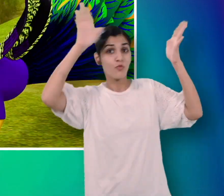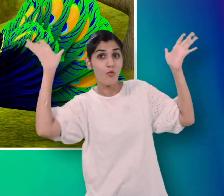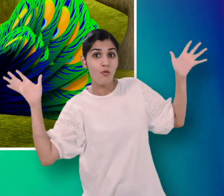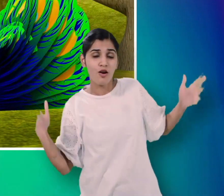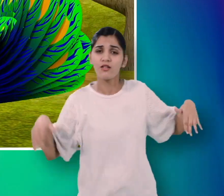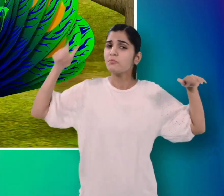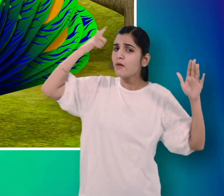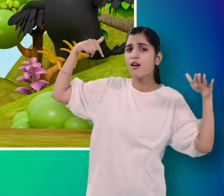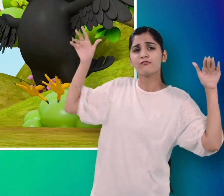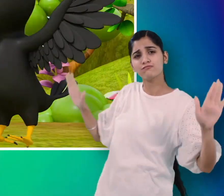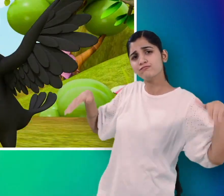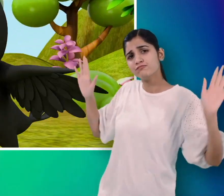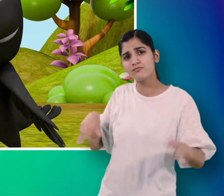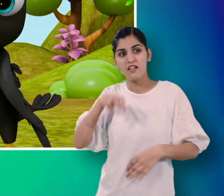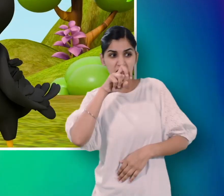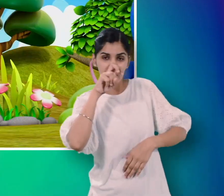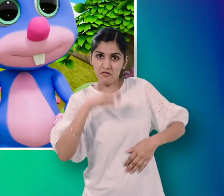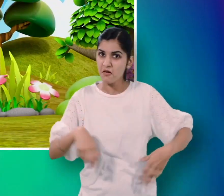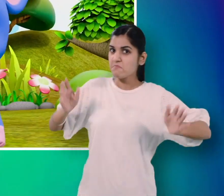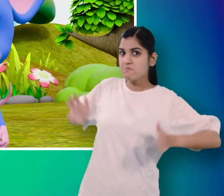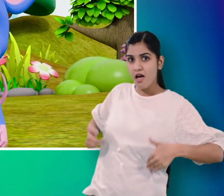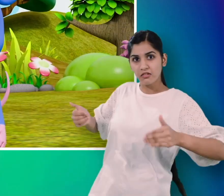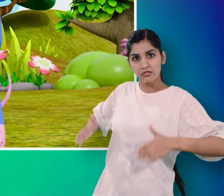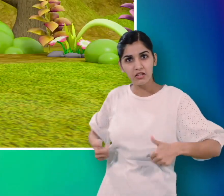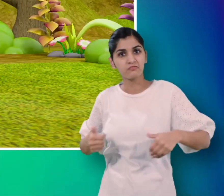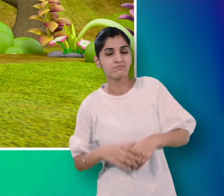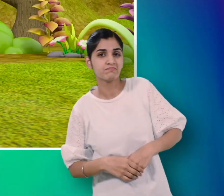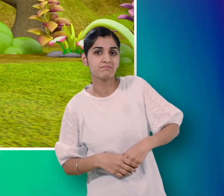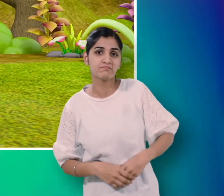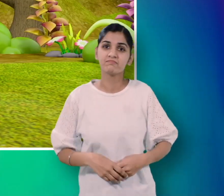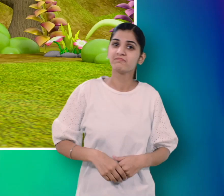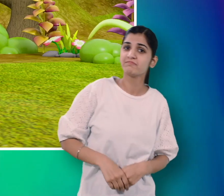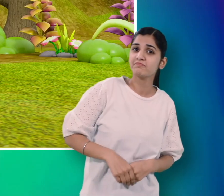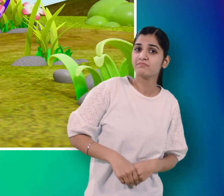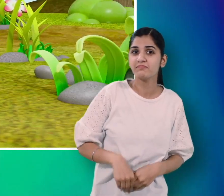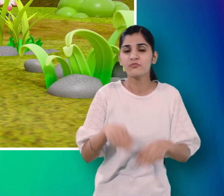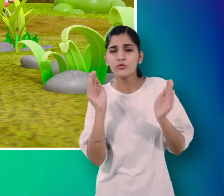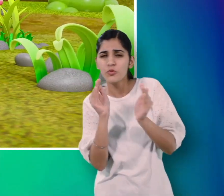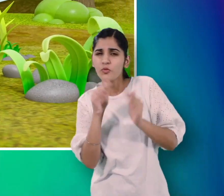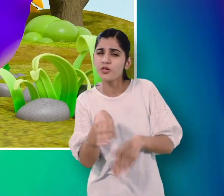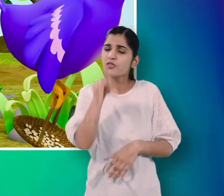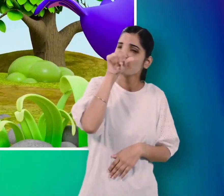चिडिया मोर भी आया, कवा भी आया चुहा भी आया, बंदर भी आया